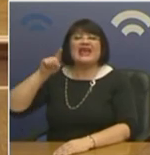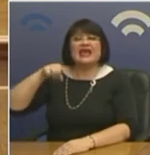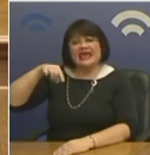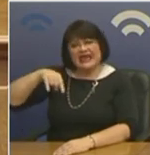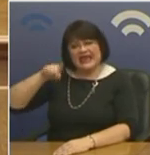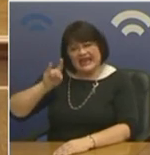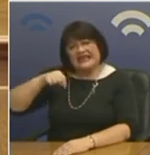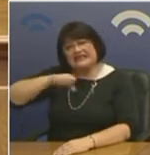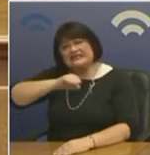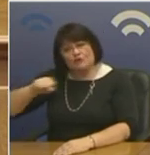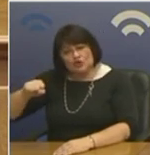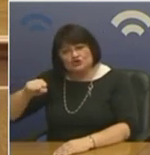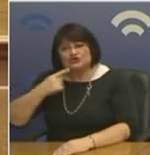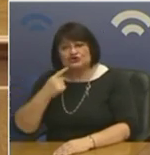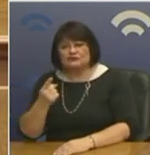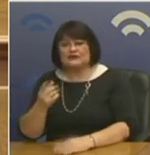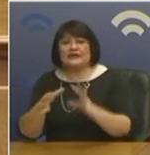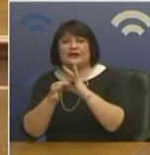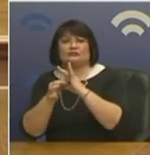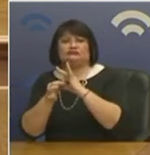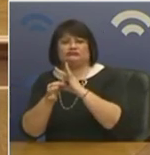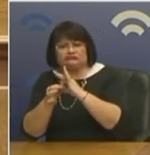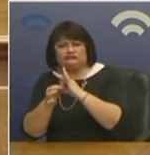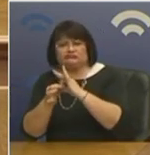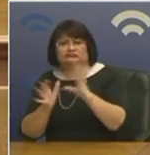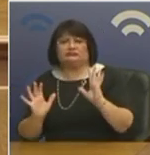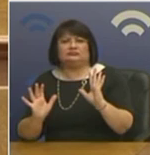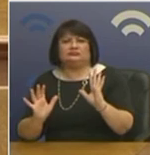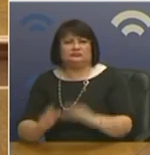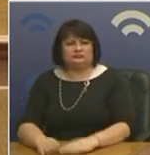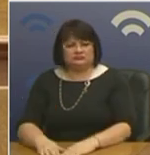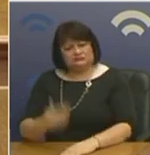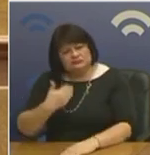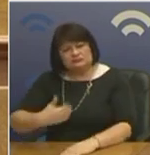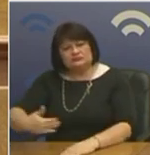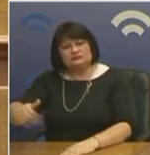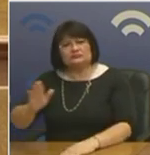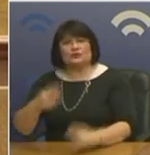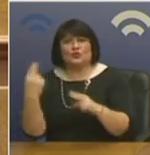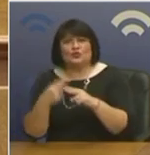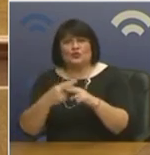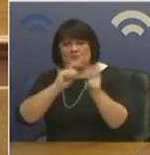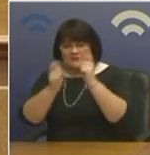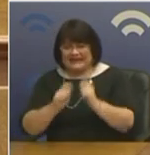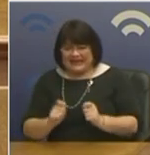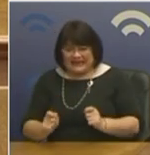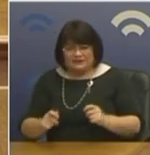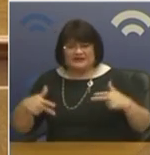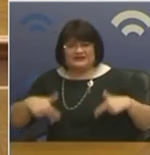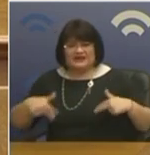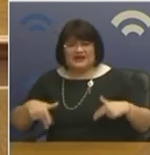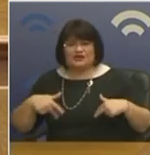αυτό? Μιλάμε για το σύνταγμά μας, μιλάμε για μια κορυφαία μεταρρύθμιση, όταν το κράτος είναι υπό